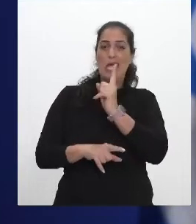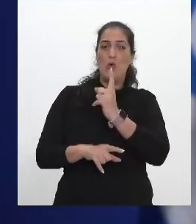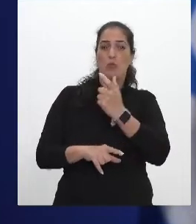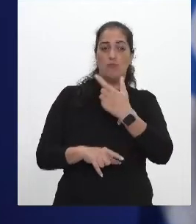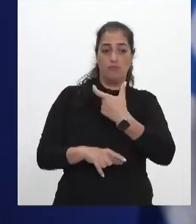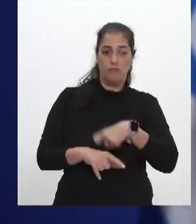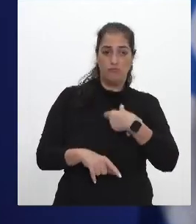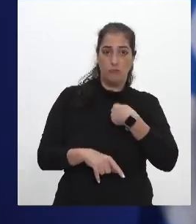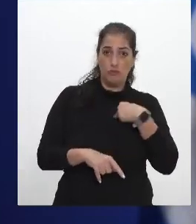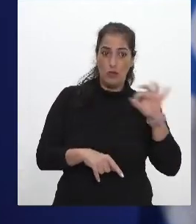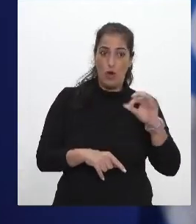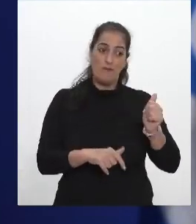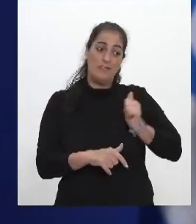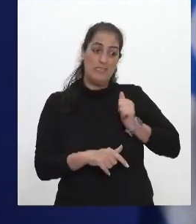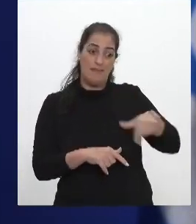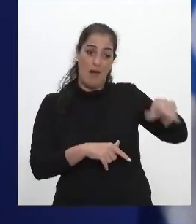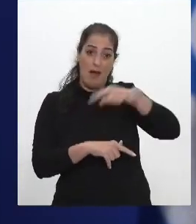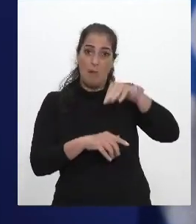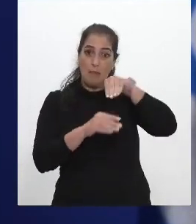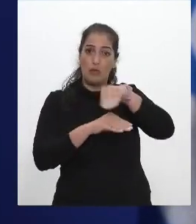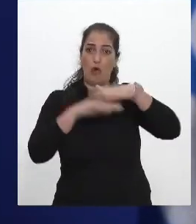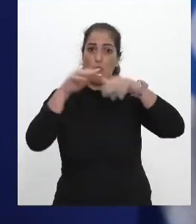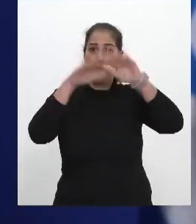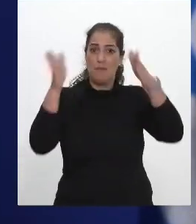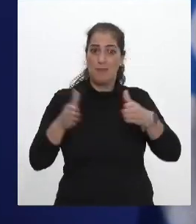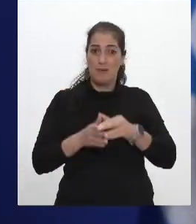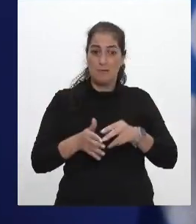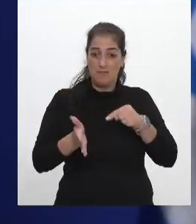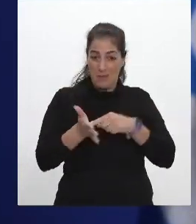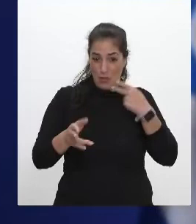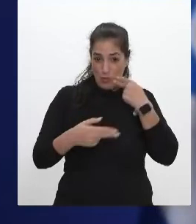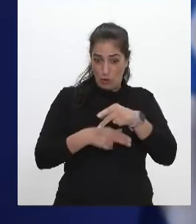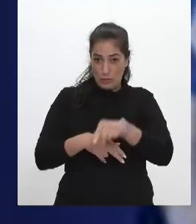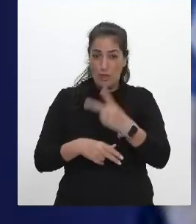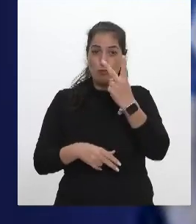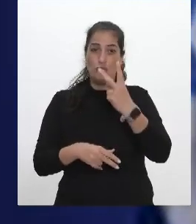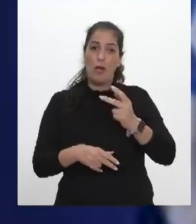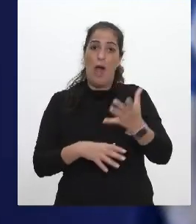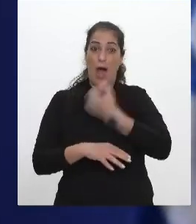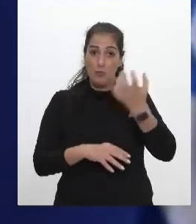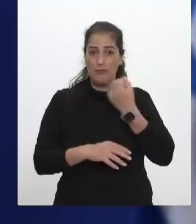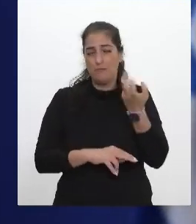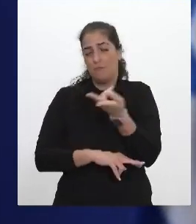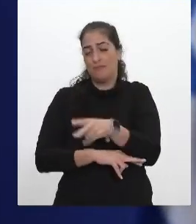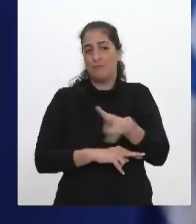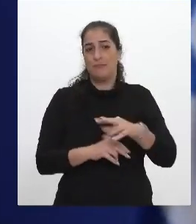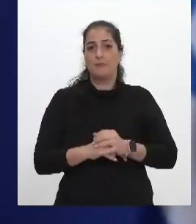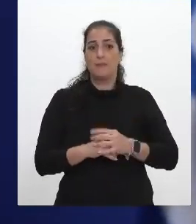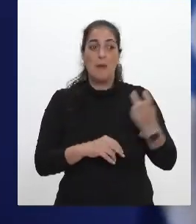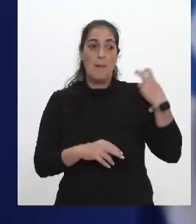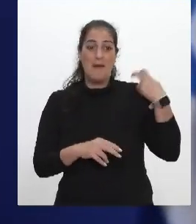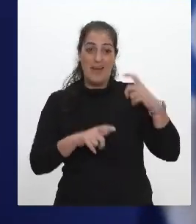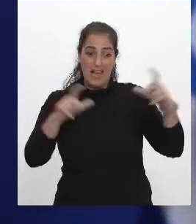עבורו ועבור הכוח שהיה במבנה כתוצאה מירי זה שני חטופים נהרגים מפקד הגדוד